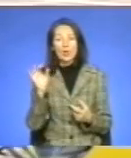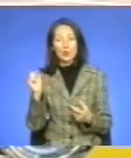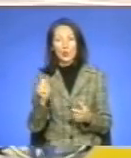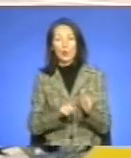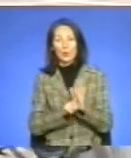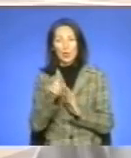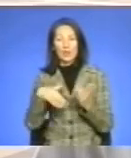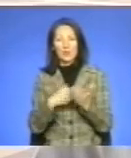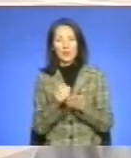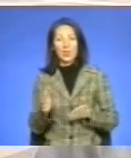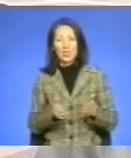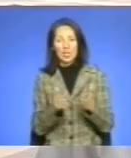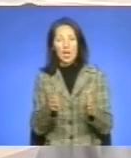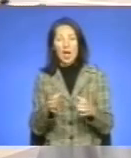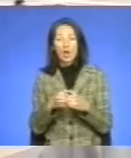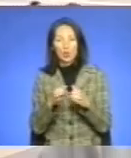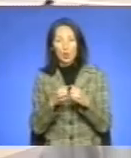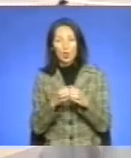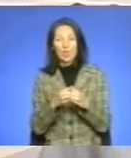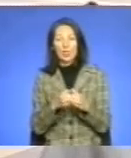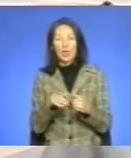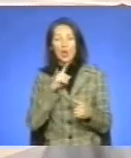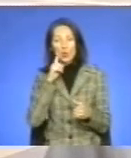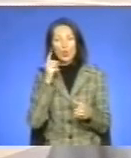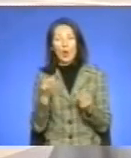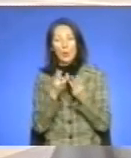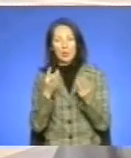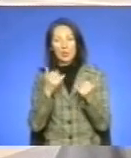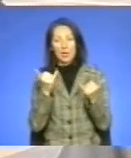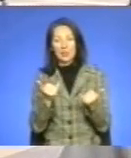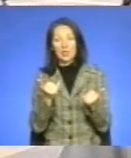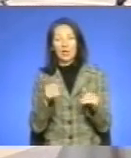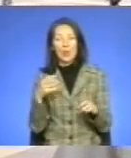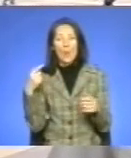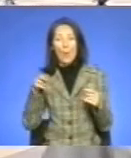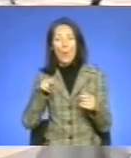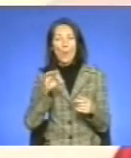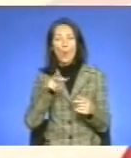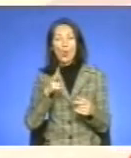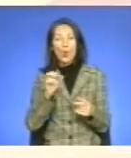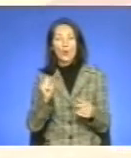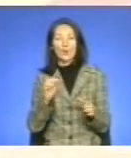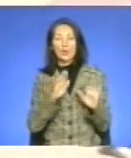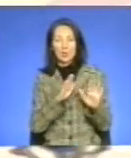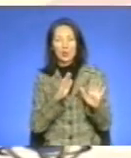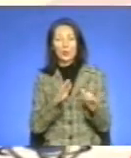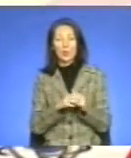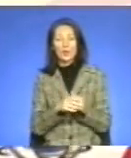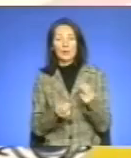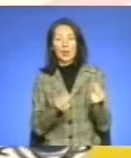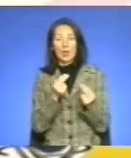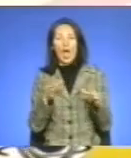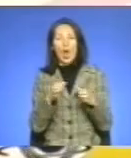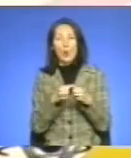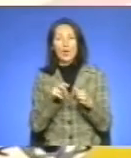дружини юних пожежних. І тепер він полковник, заступник начальника управління Державної служби з надзвичайних ситуацій. Граю в команді «Лайф».